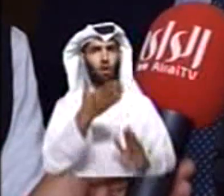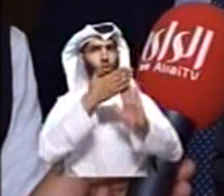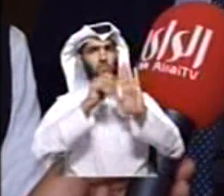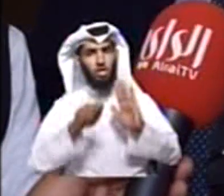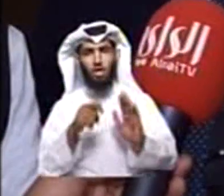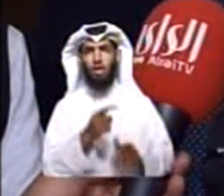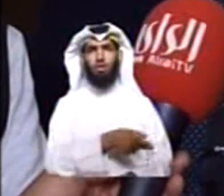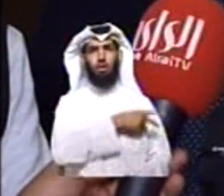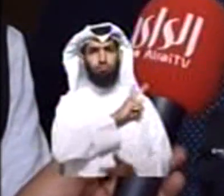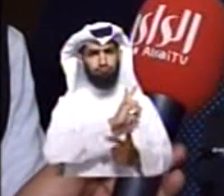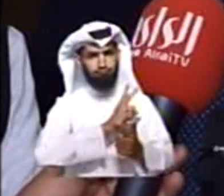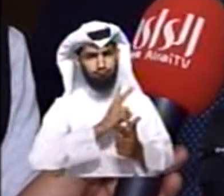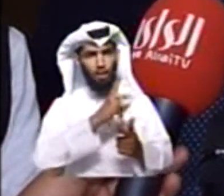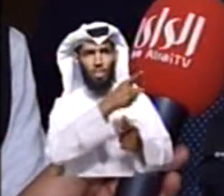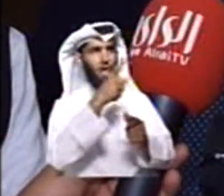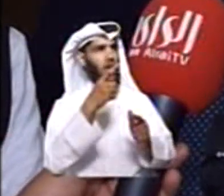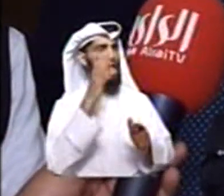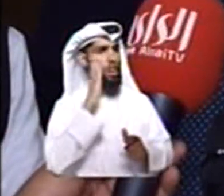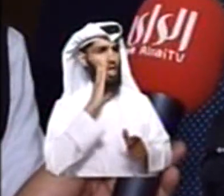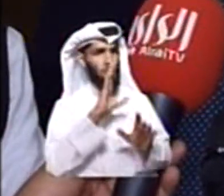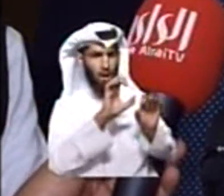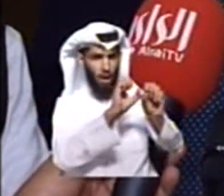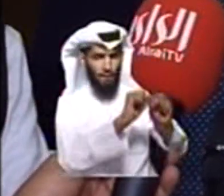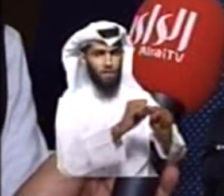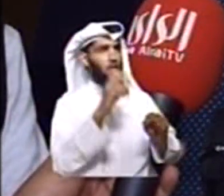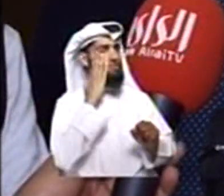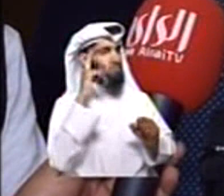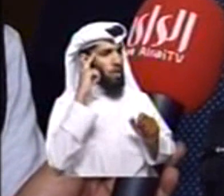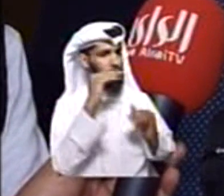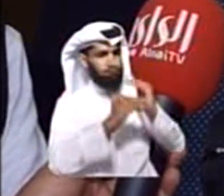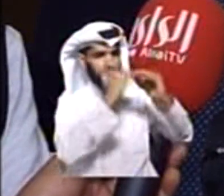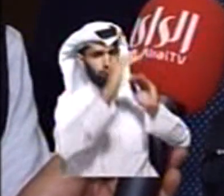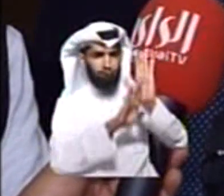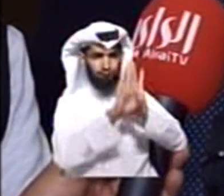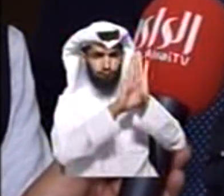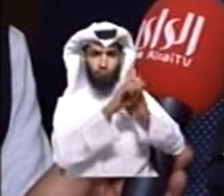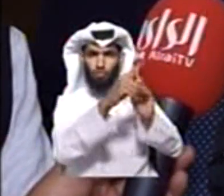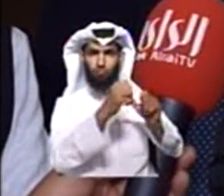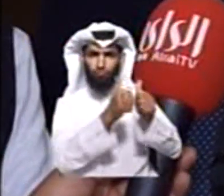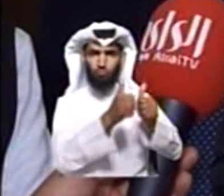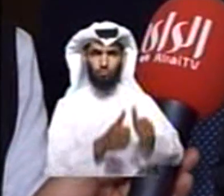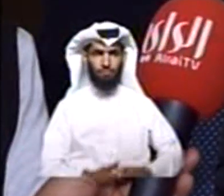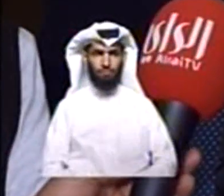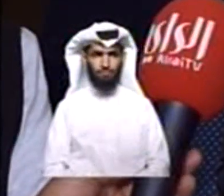وقادرين كدولة ليبية على خلق تنمية وبناء وإنهاء هذا التشتت.